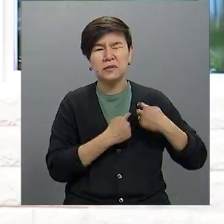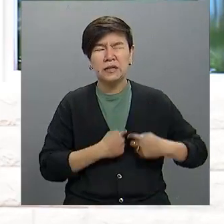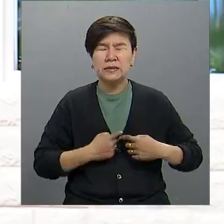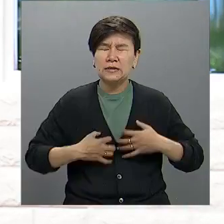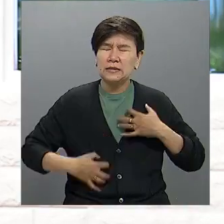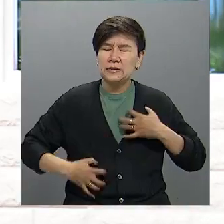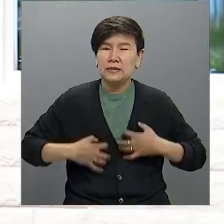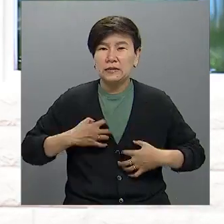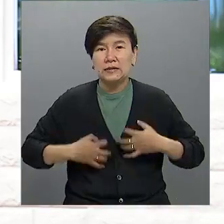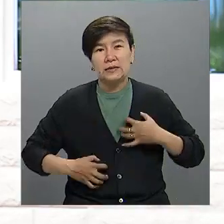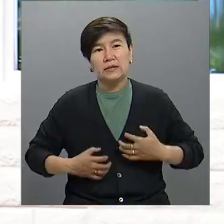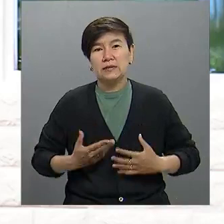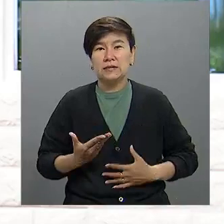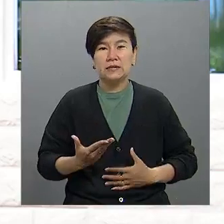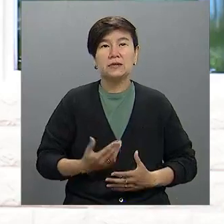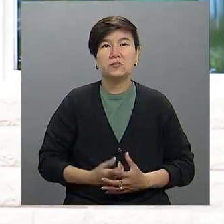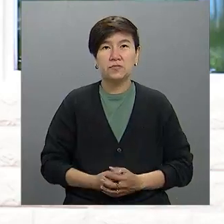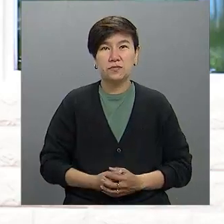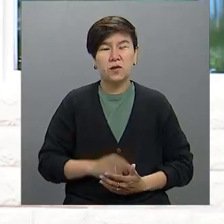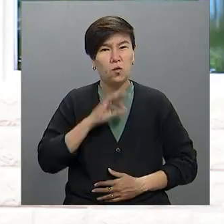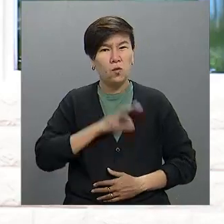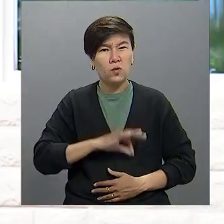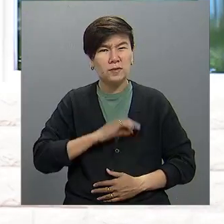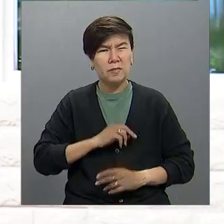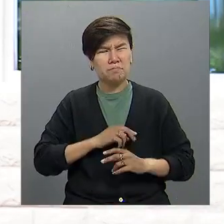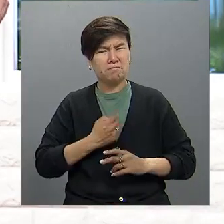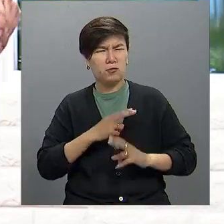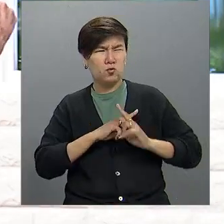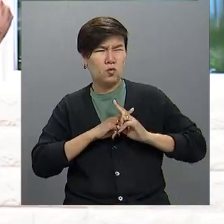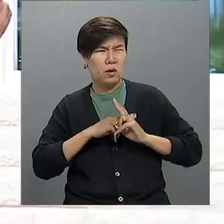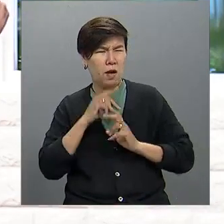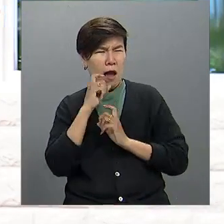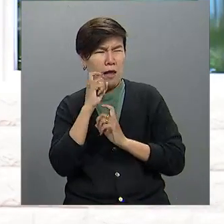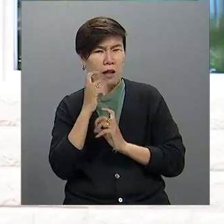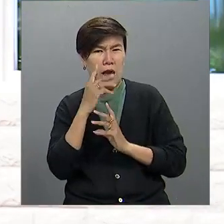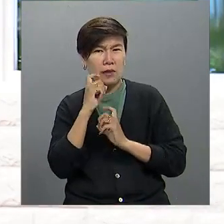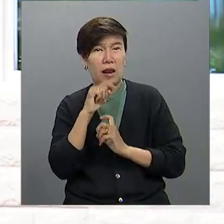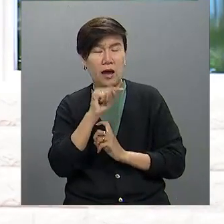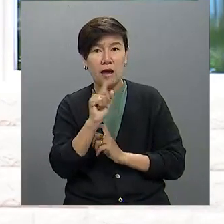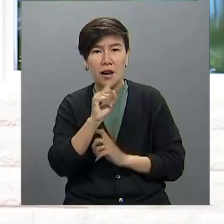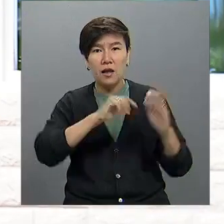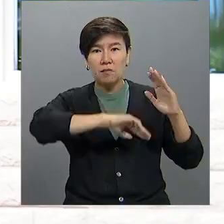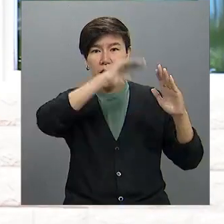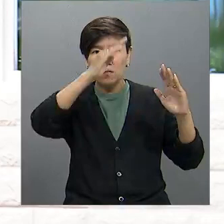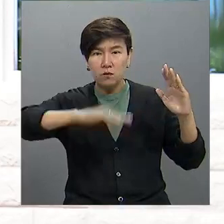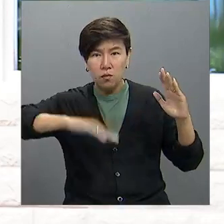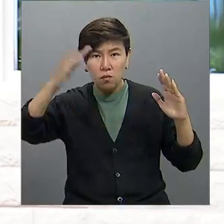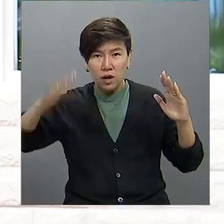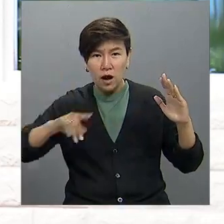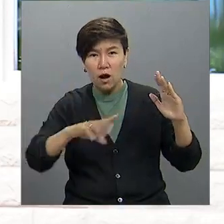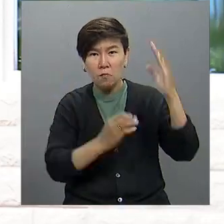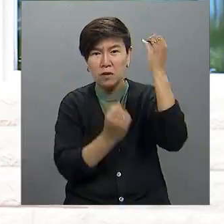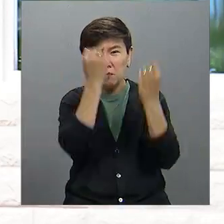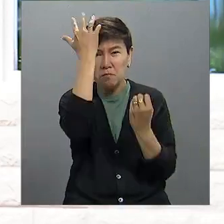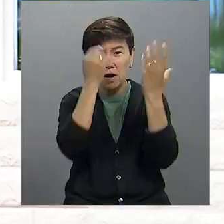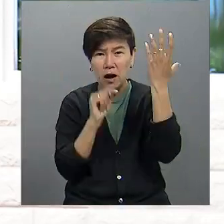ความไม่ปลอดภัยของชาวบ้านที่อยู่ติดป่าติดเขาค่ะที่ต้องระวังสัตว์ร้ายไม่ว่าจะเป็นช้